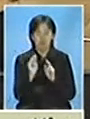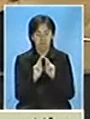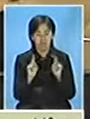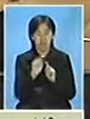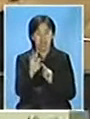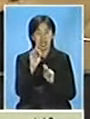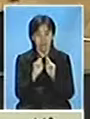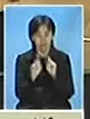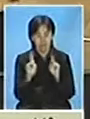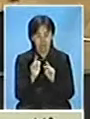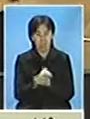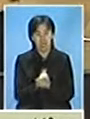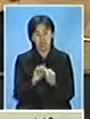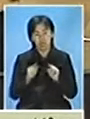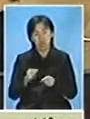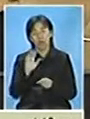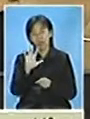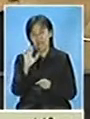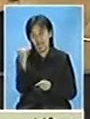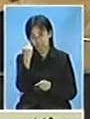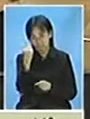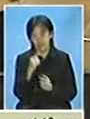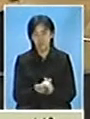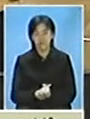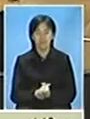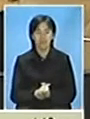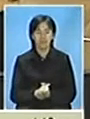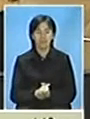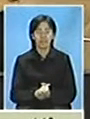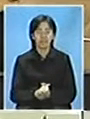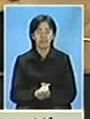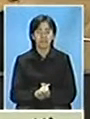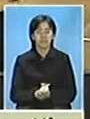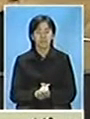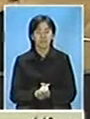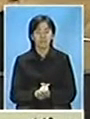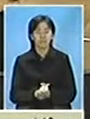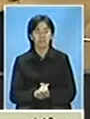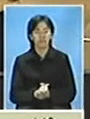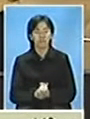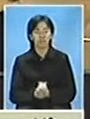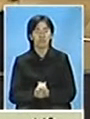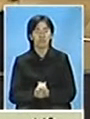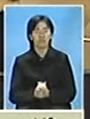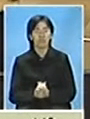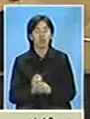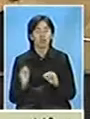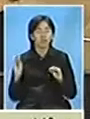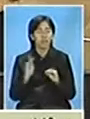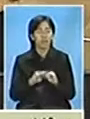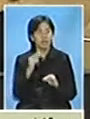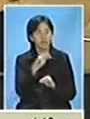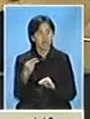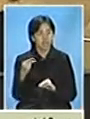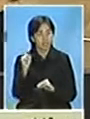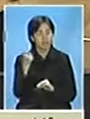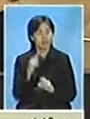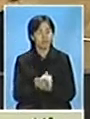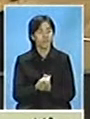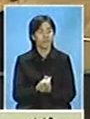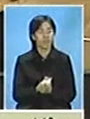ฉพาะอนุ5ค่ะในมาตรา15กรรมธิการเพิ่มเติมถ้อยคำ